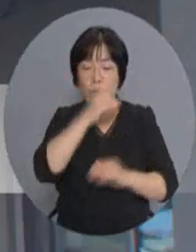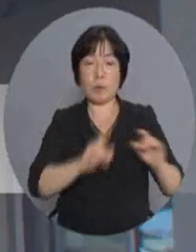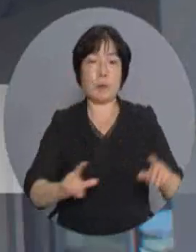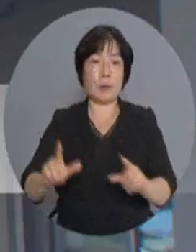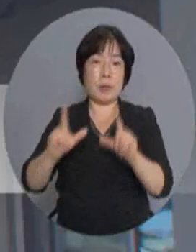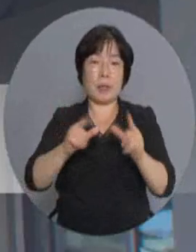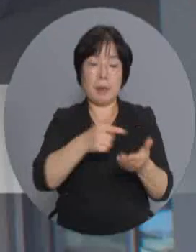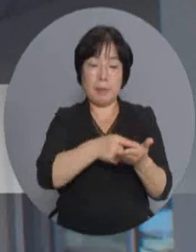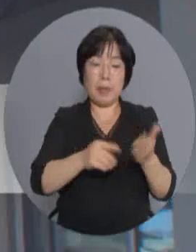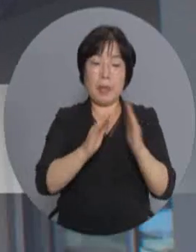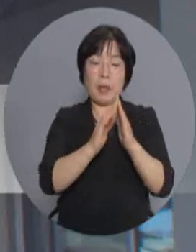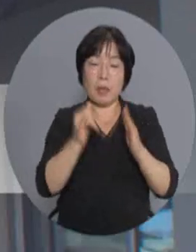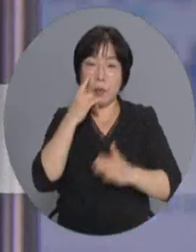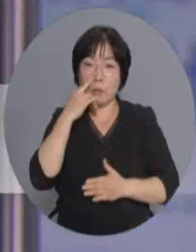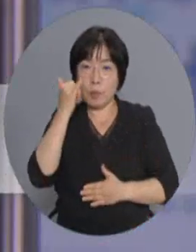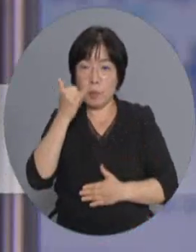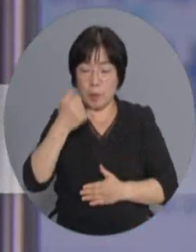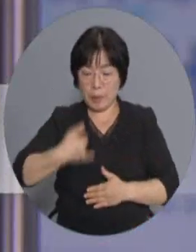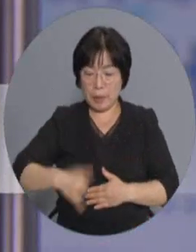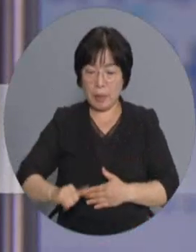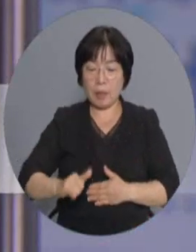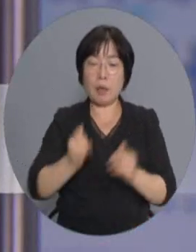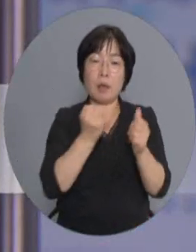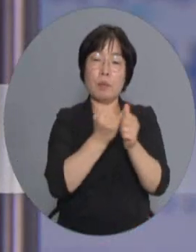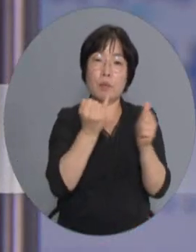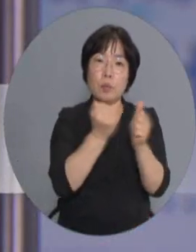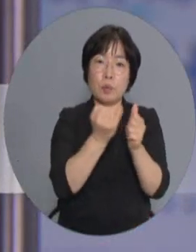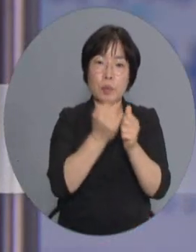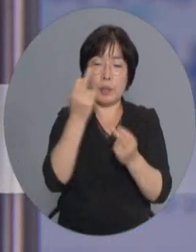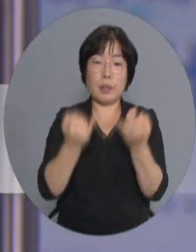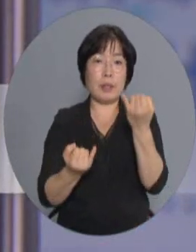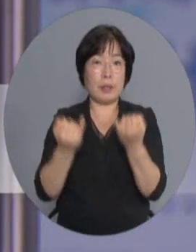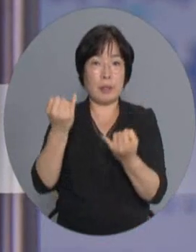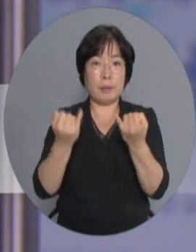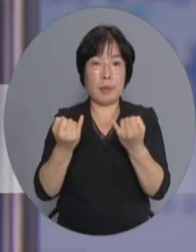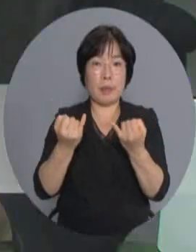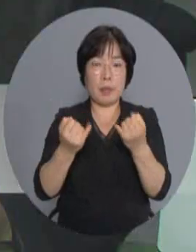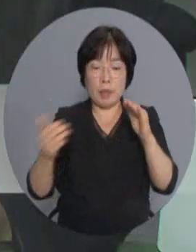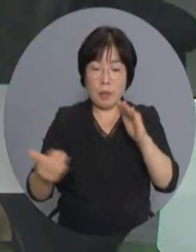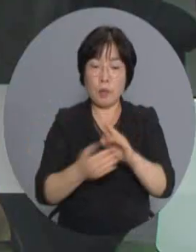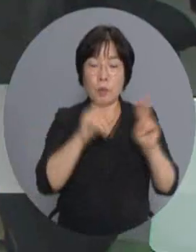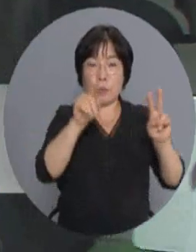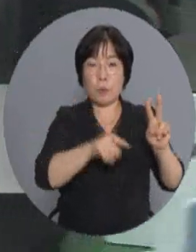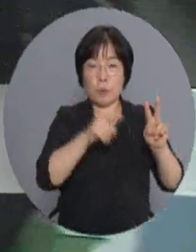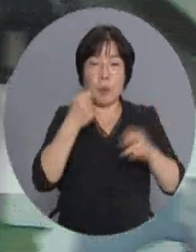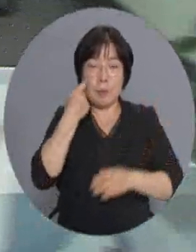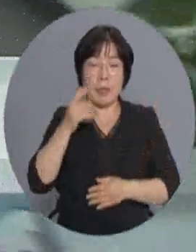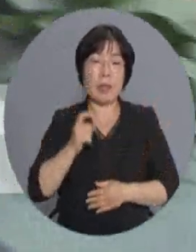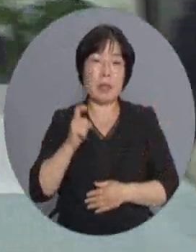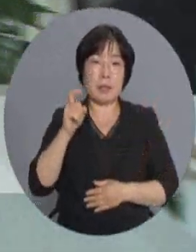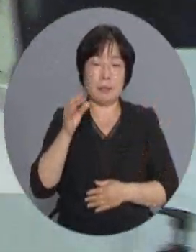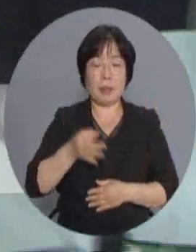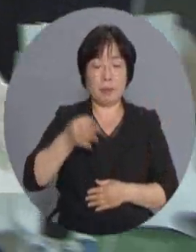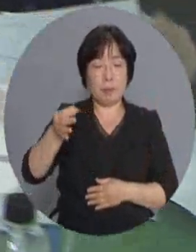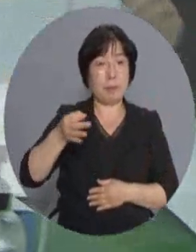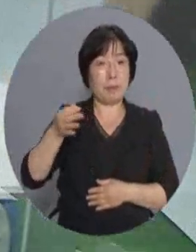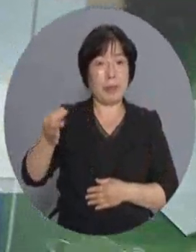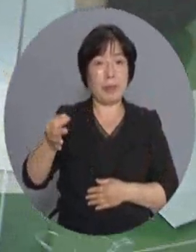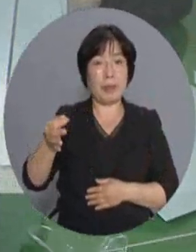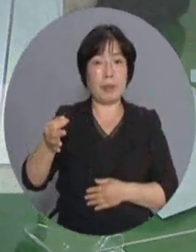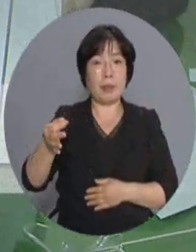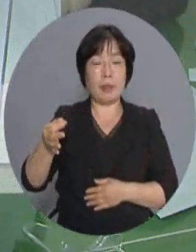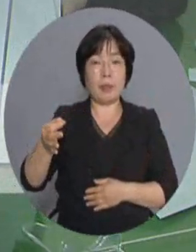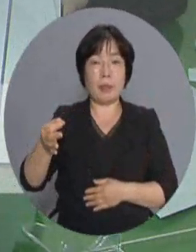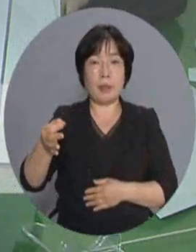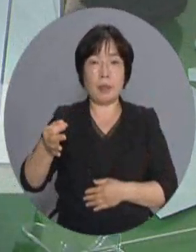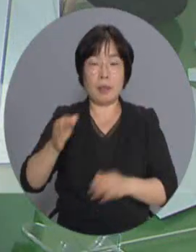거주 중인 희생자의 부모와 자녀 배우자 형제 자매 등이고 최대 두 명에게 매월 10만 원씩 지급됩니다